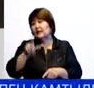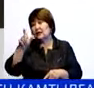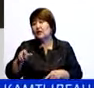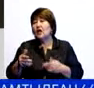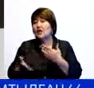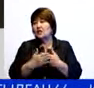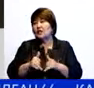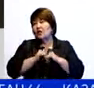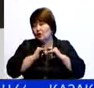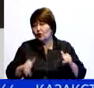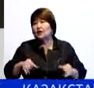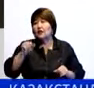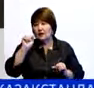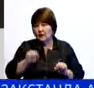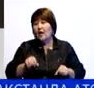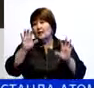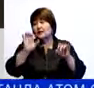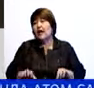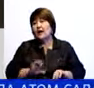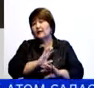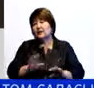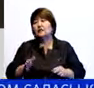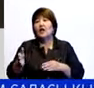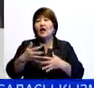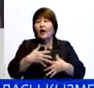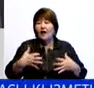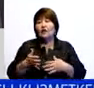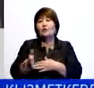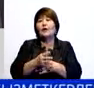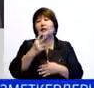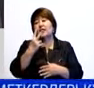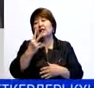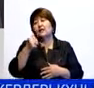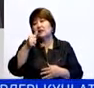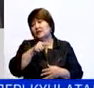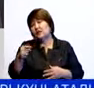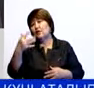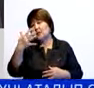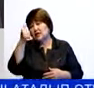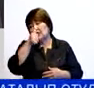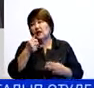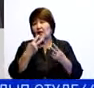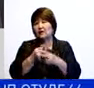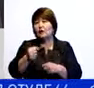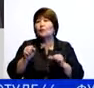жаза күшейтілгені белгілі. Заңсыз аң балық аулағандар 2 жылдан 5 жылға дейін бас бостандығынан айырылуы мүмкін.